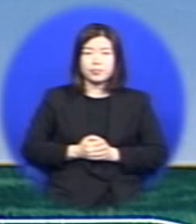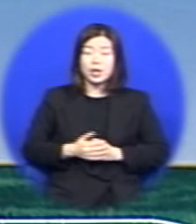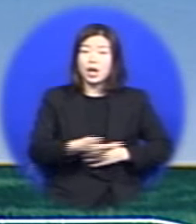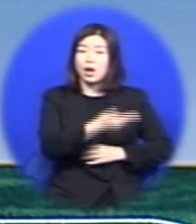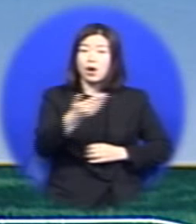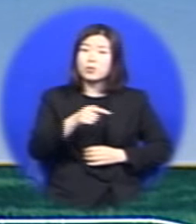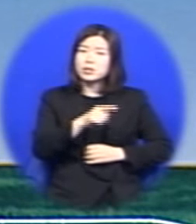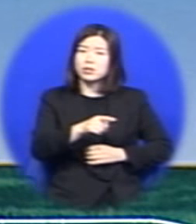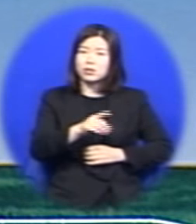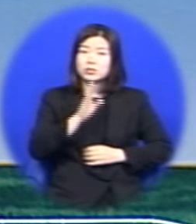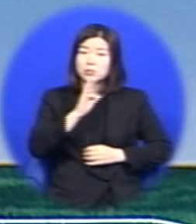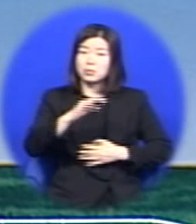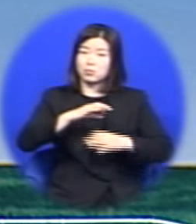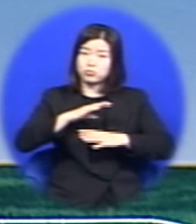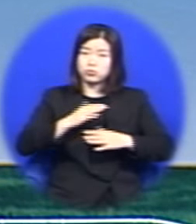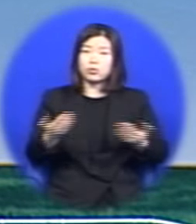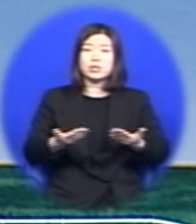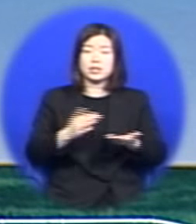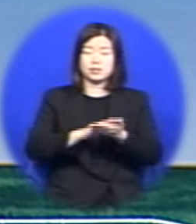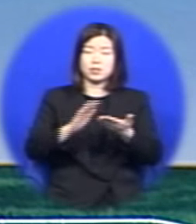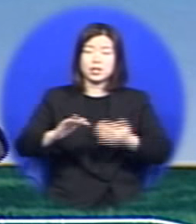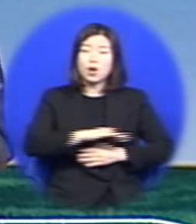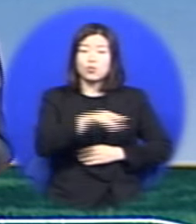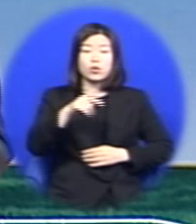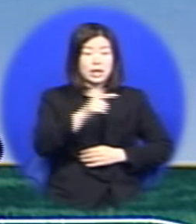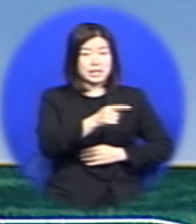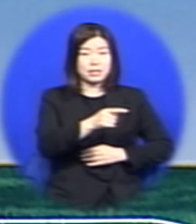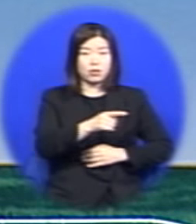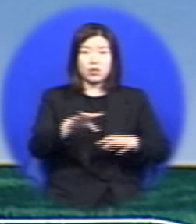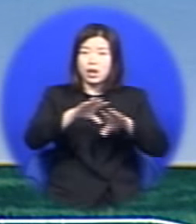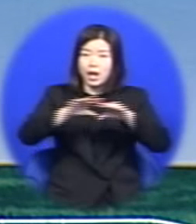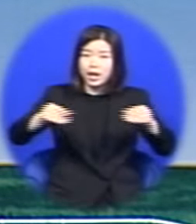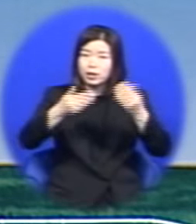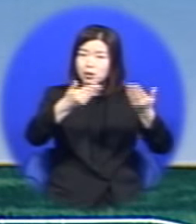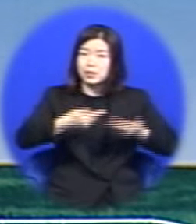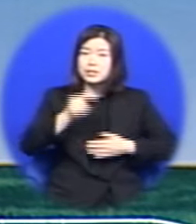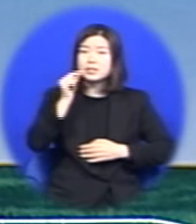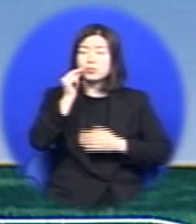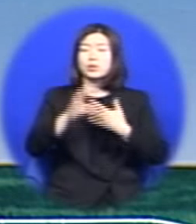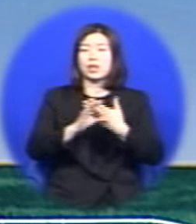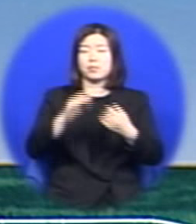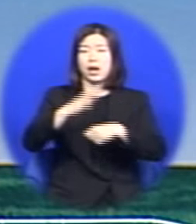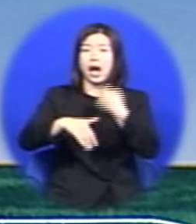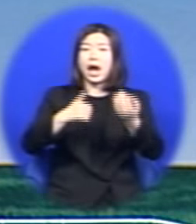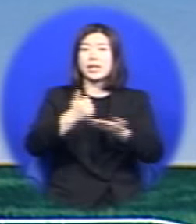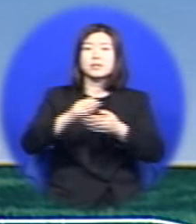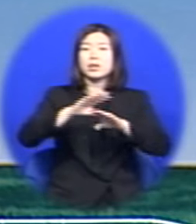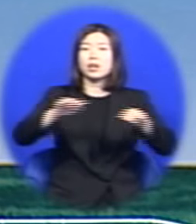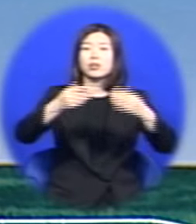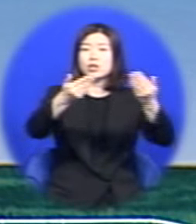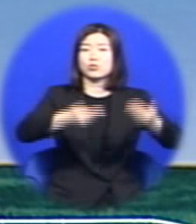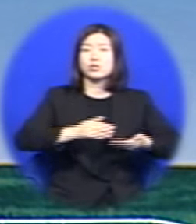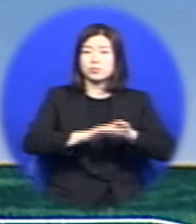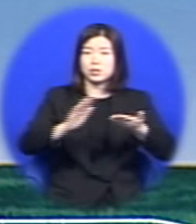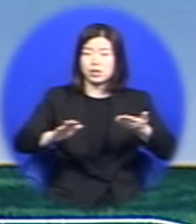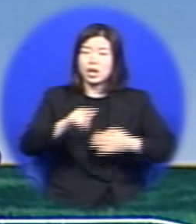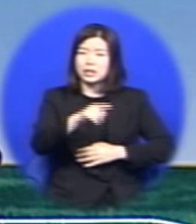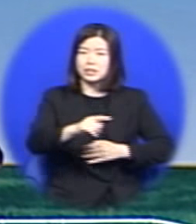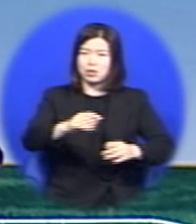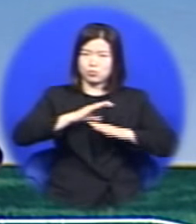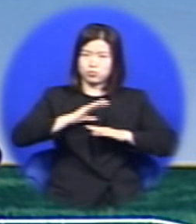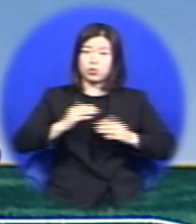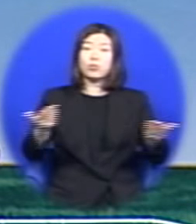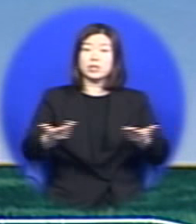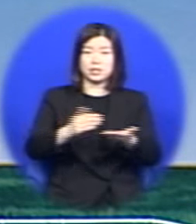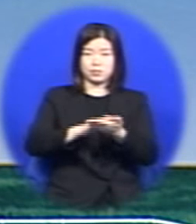여러분 이건 정말 무서운 일이에요. 우리가 이것을 해결받지 못하면 하나님이 해결하십니다. 그건 무서운